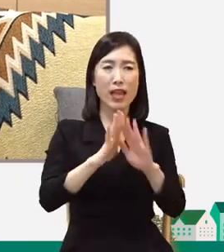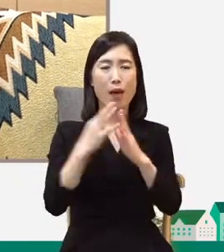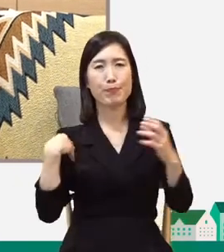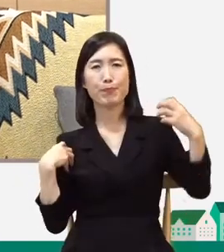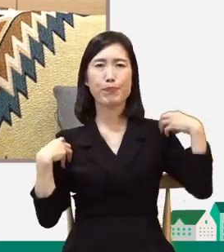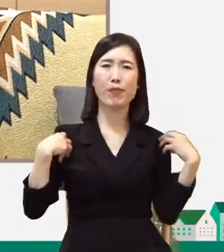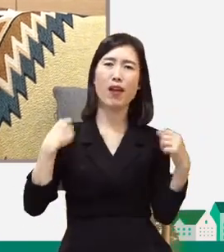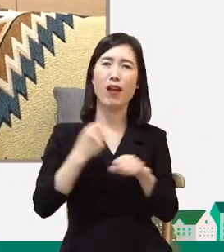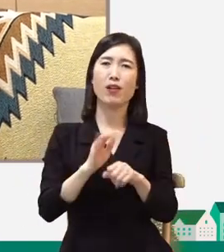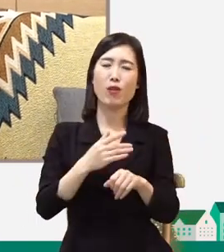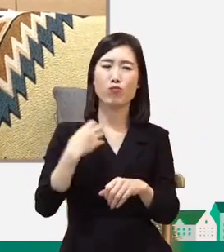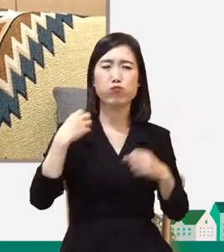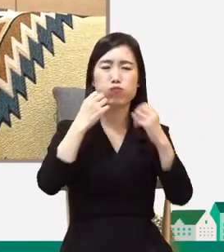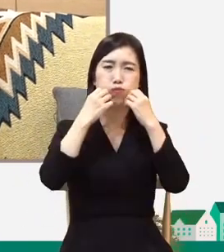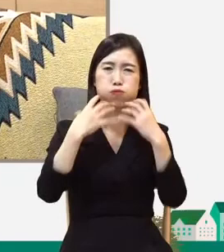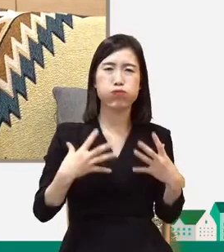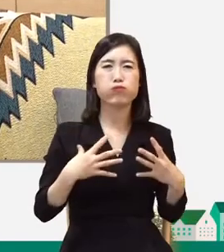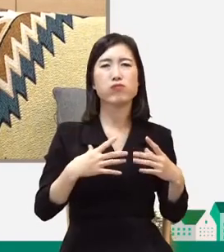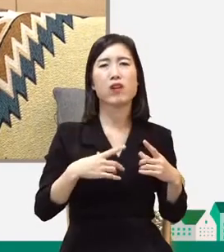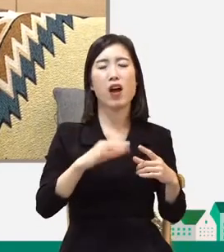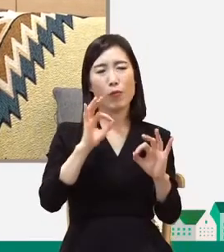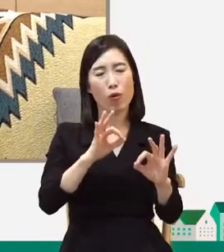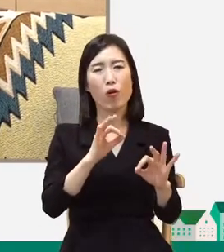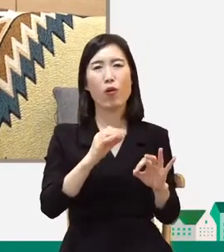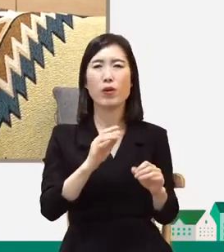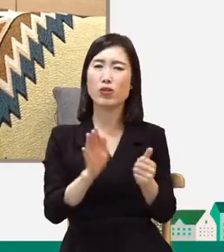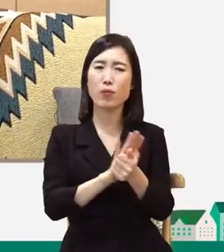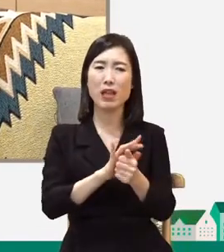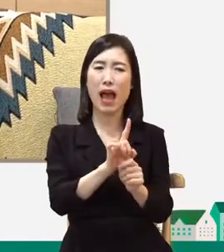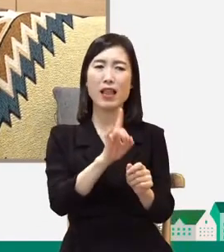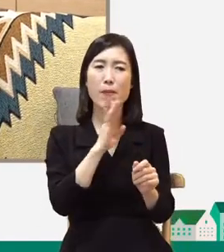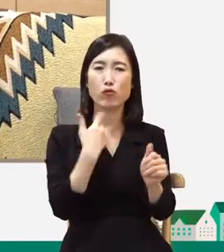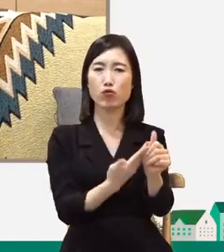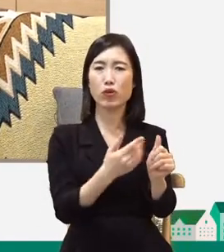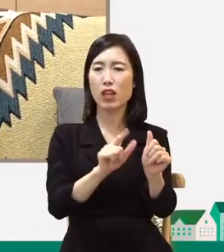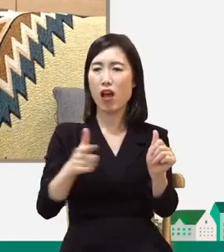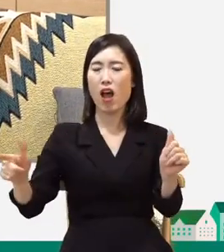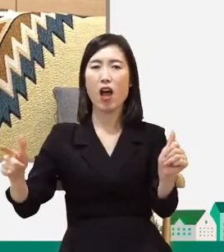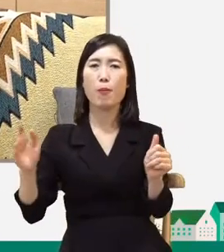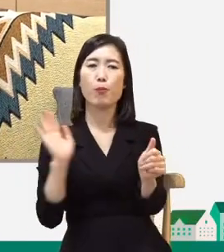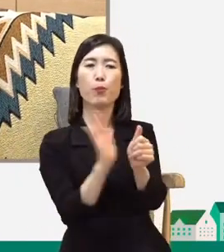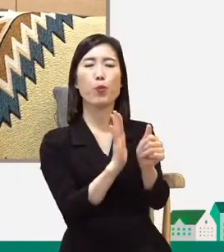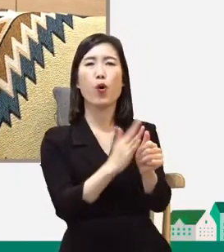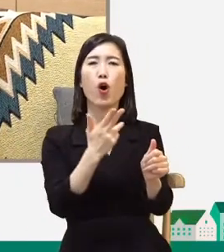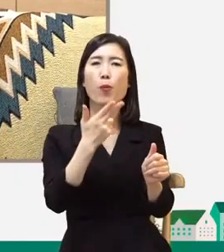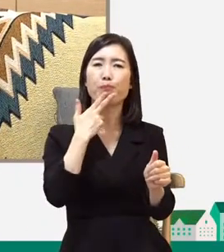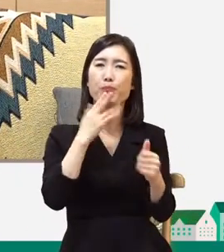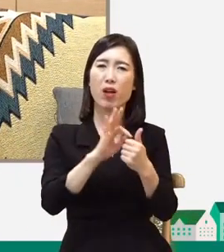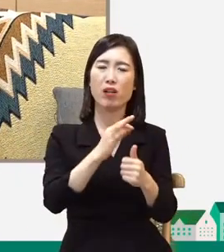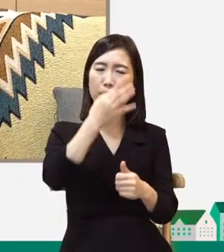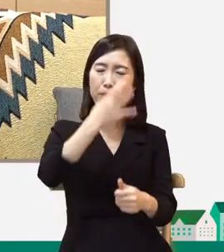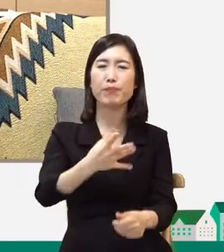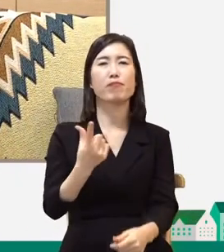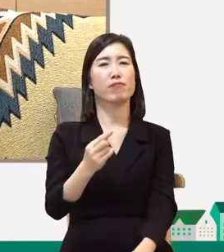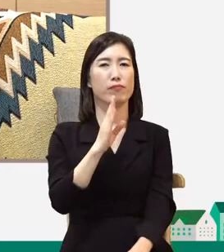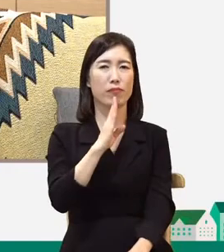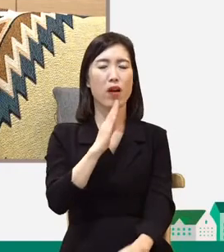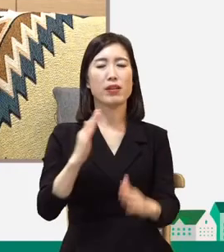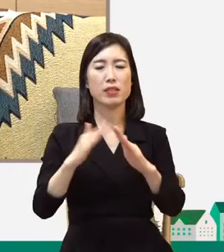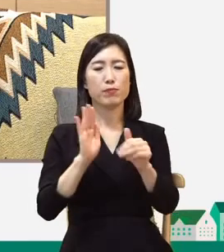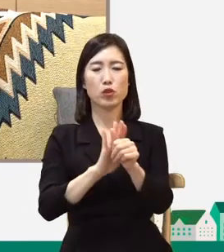될 그런 서비스는 아닌 것 같아요. 그래서 정말 우리가 지원주택을 잘 되기 위해서는